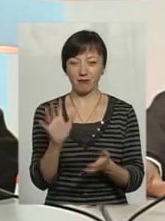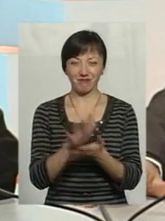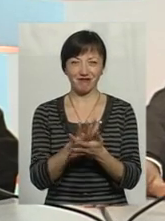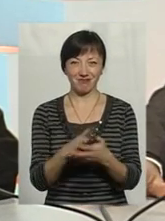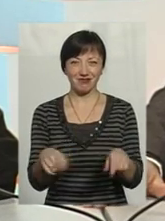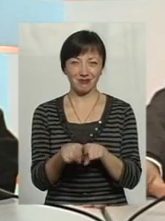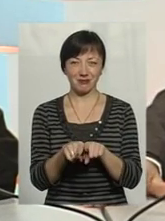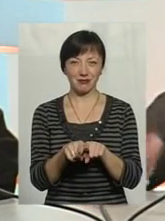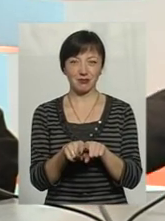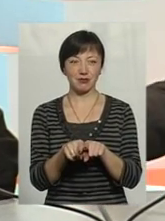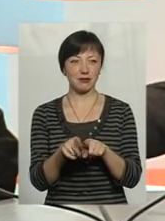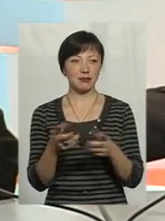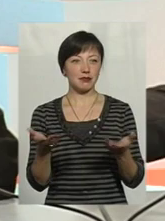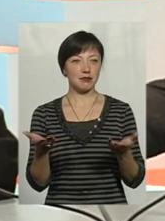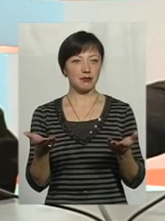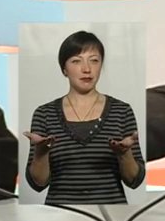от,